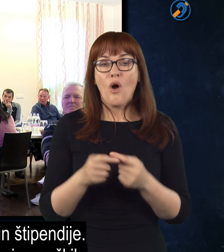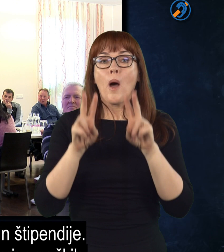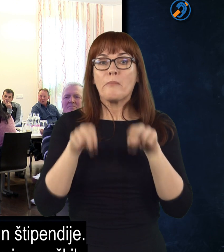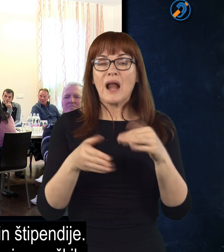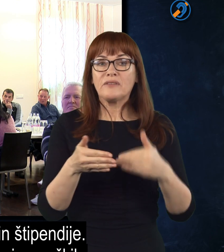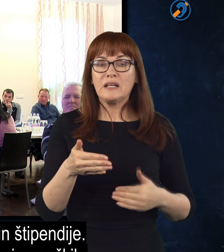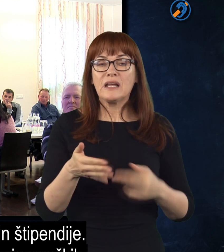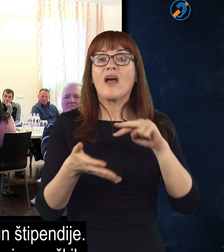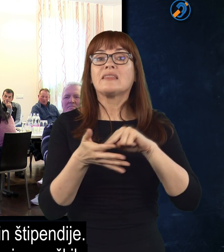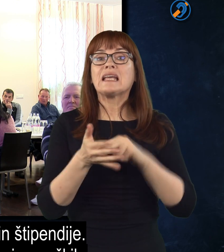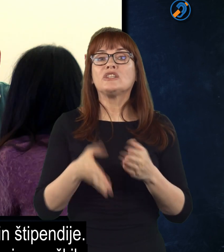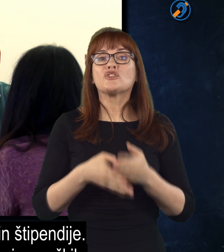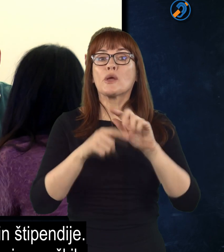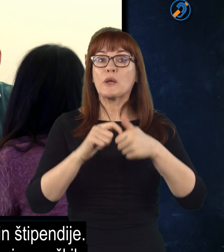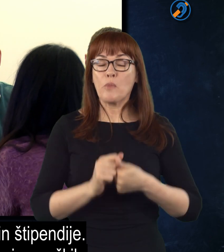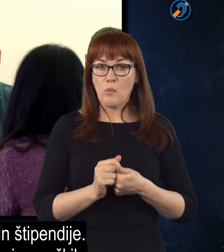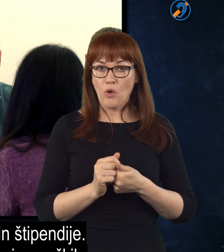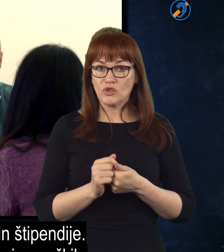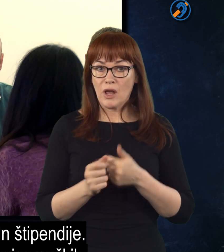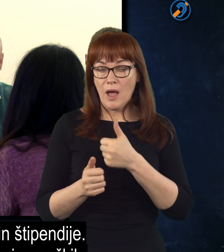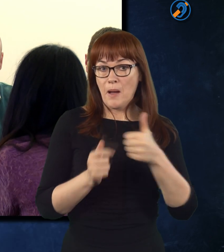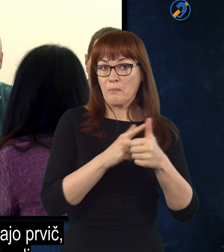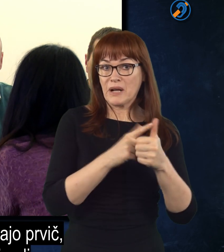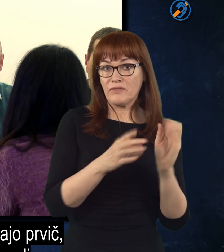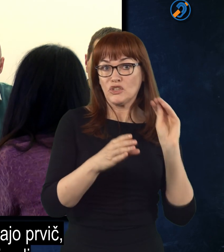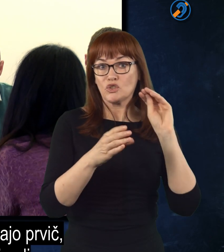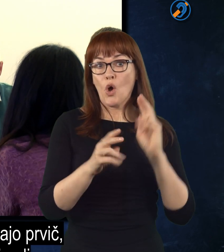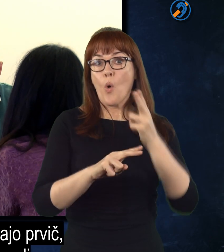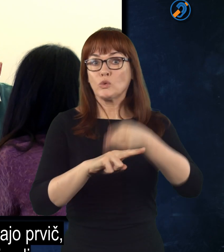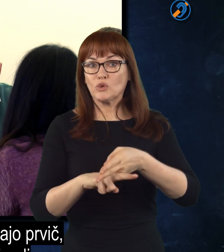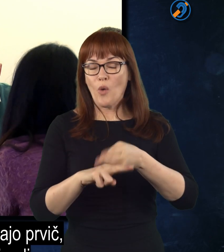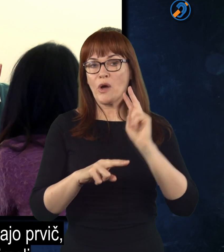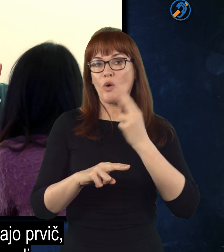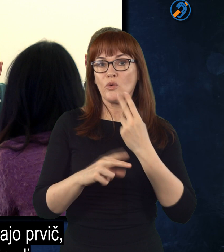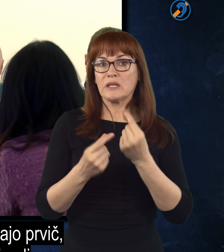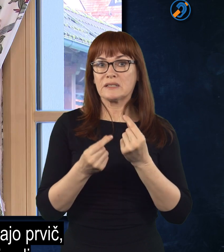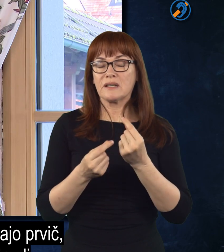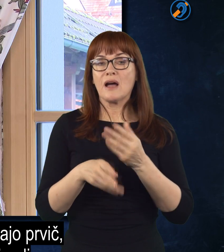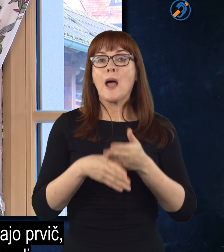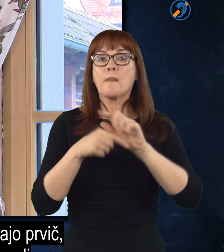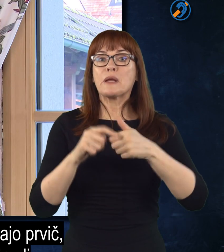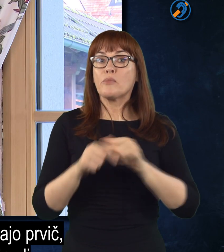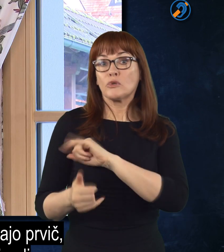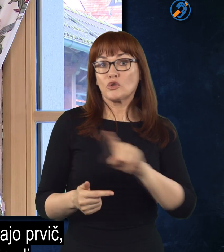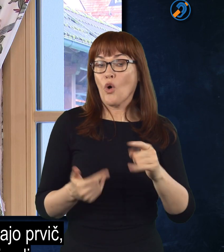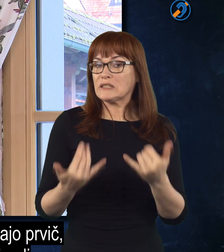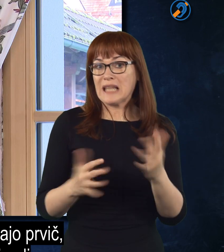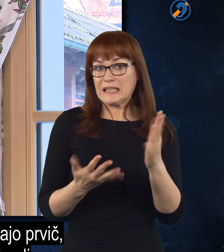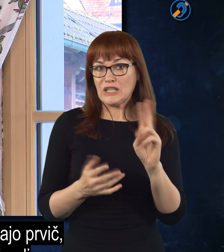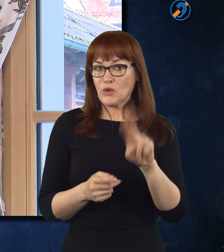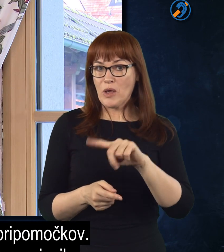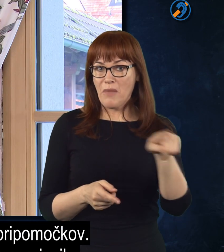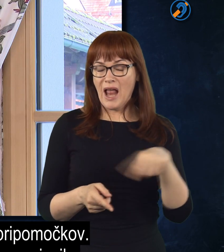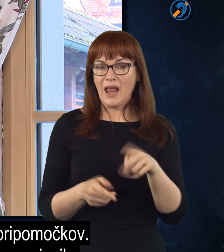omenimo pravilnik o pripomočkih tehničnih, kjer prvič vstopajo gluhi z pripomočki, ki do zdaj niso